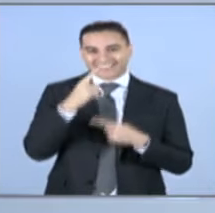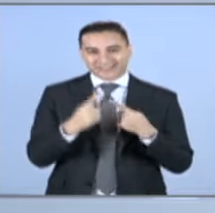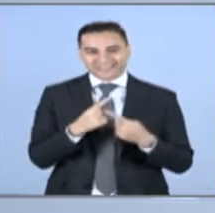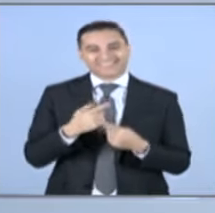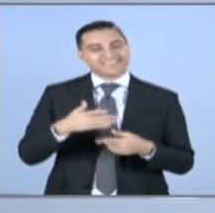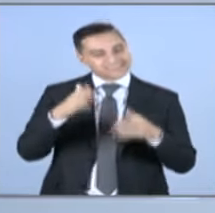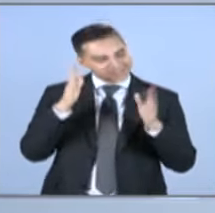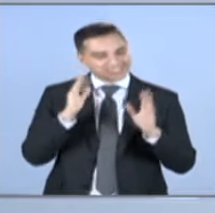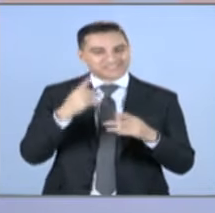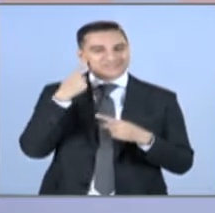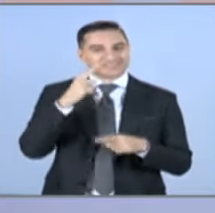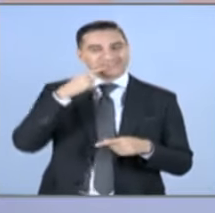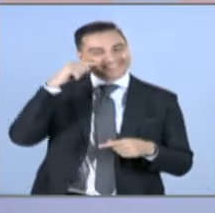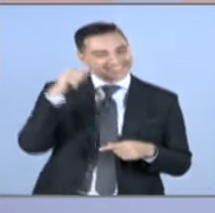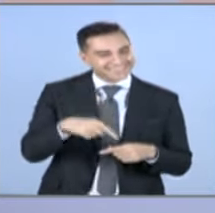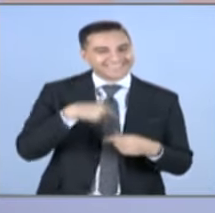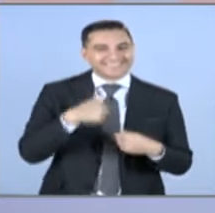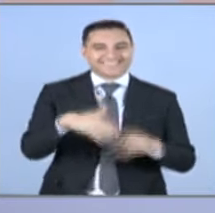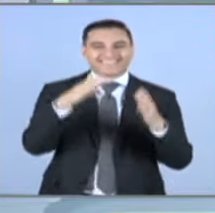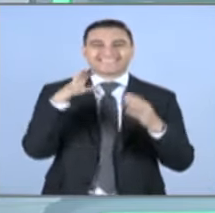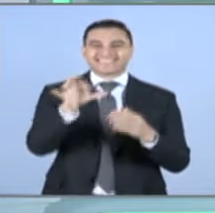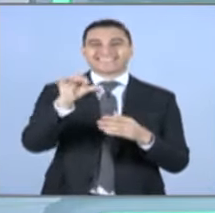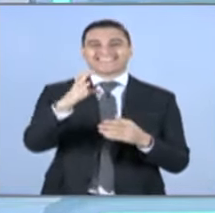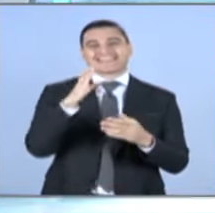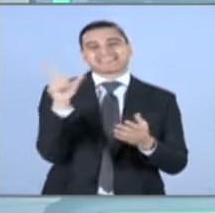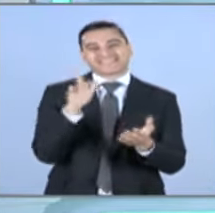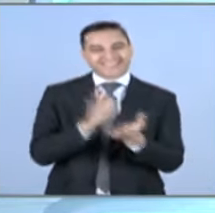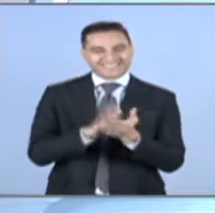خلاص تنزل المرة دي. إجابة صحيحة.